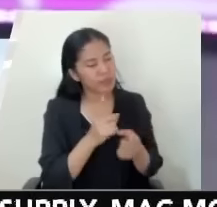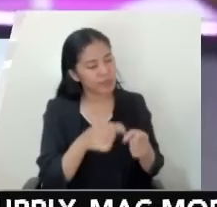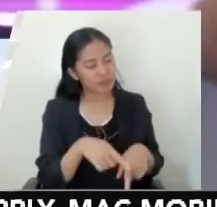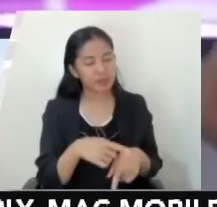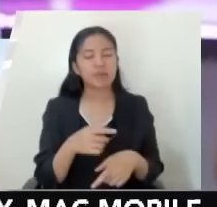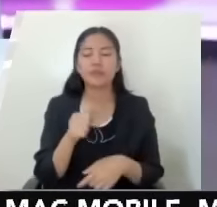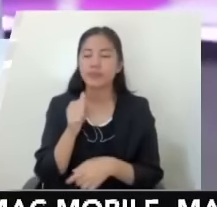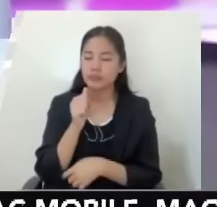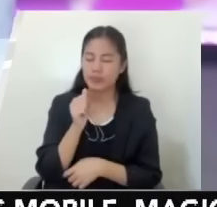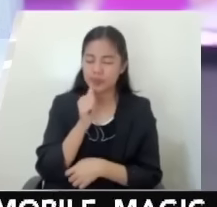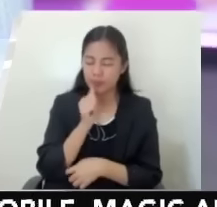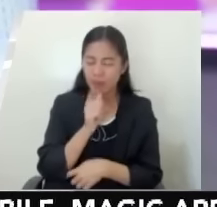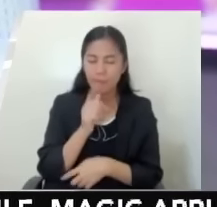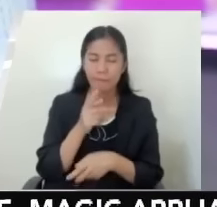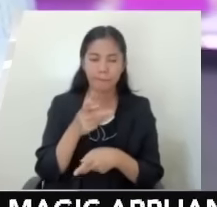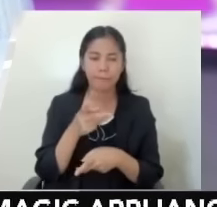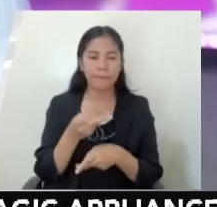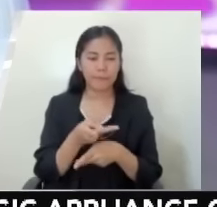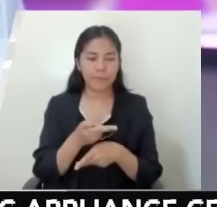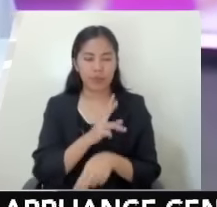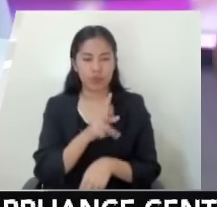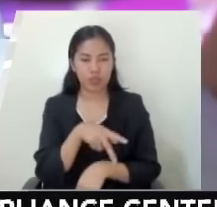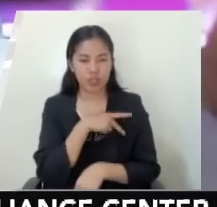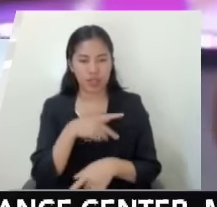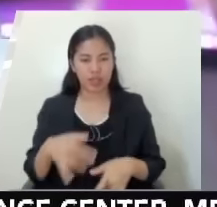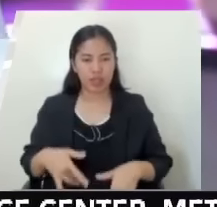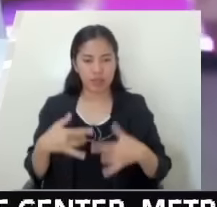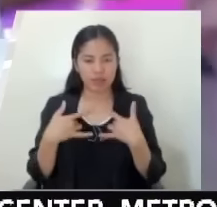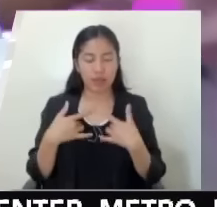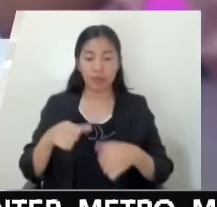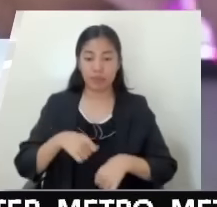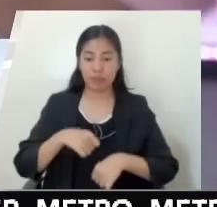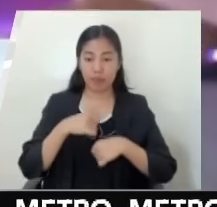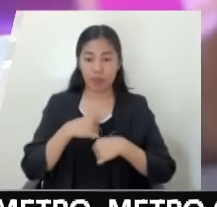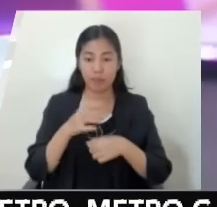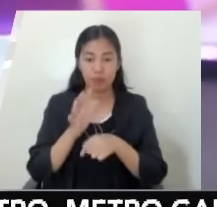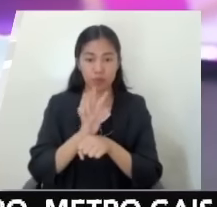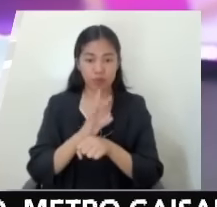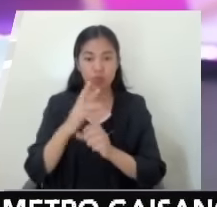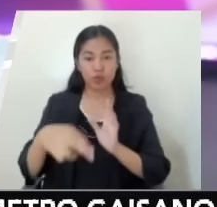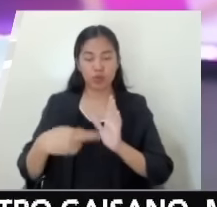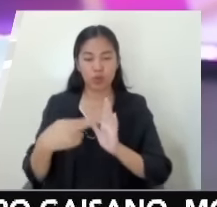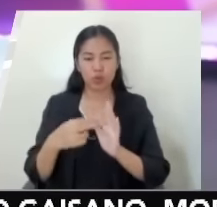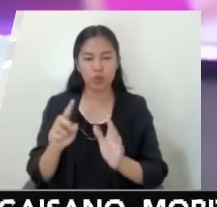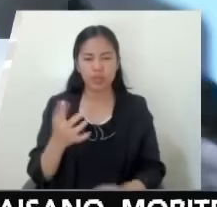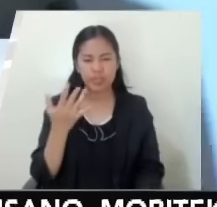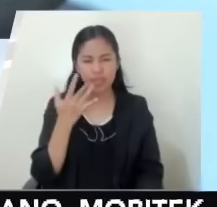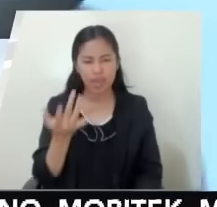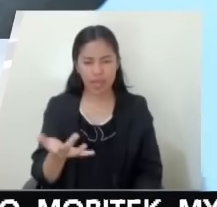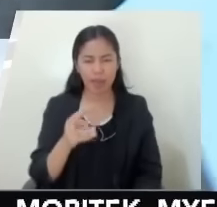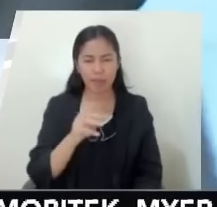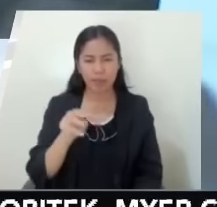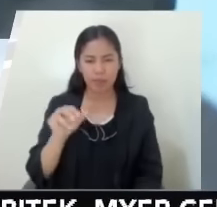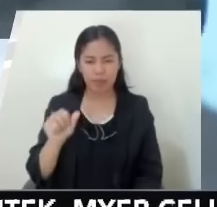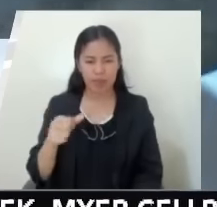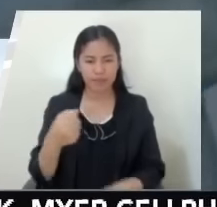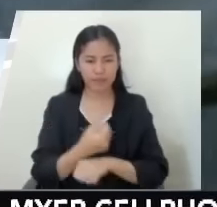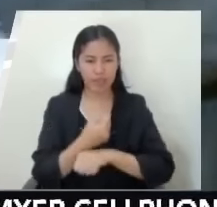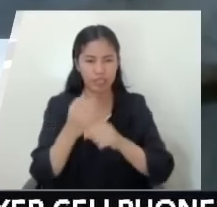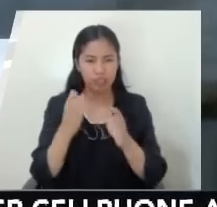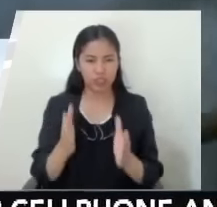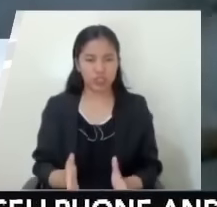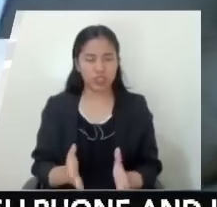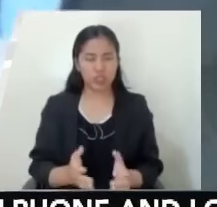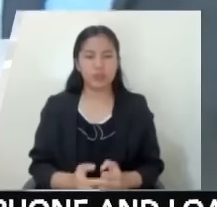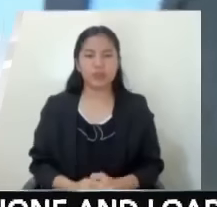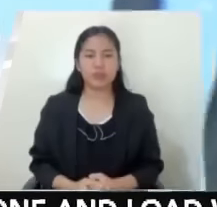si Paolo sa pinagbibidahan niyang movie kung saan gumanap siya bilang isang gay mixed martial arts fighter. Bukod sa pagbabawas